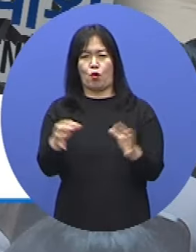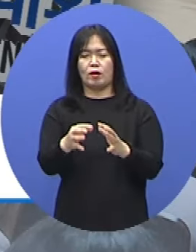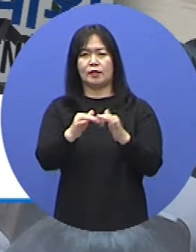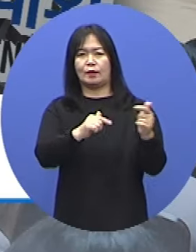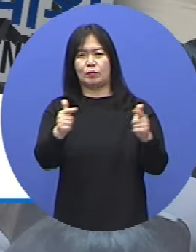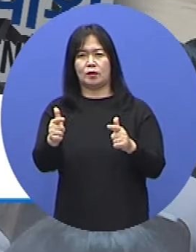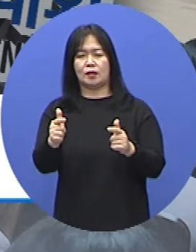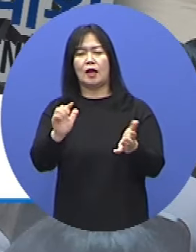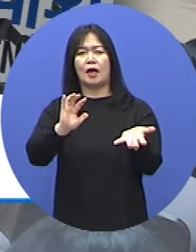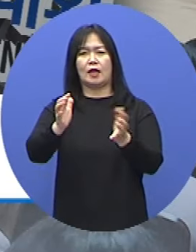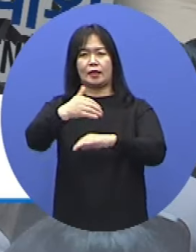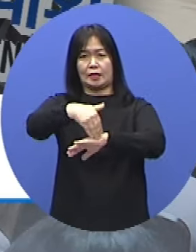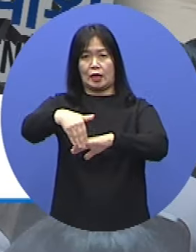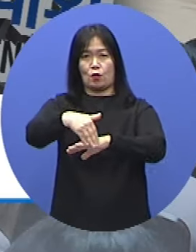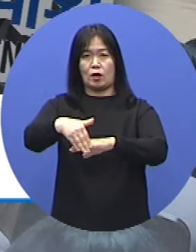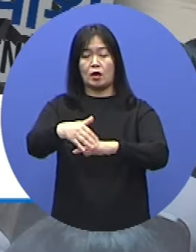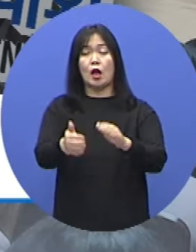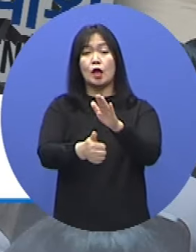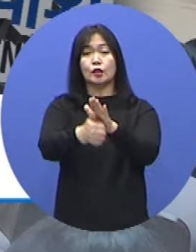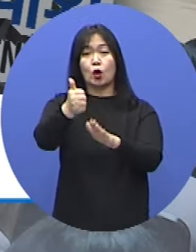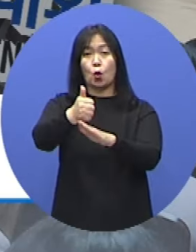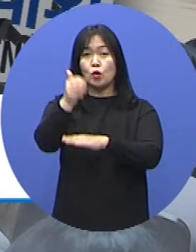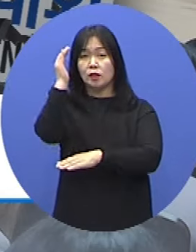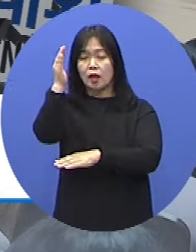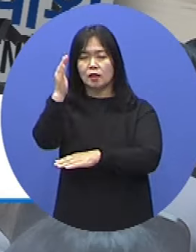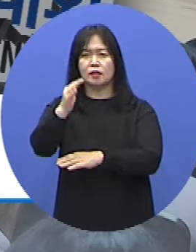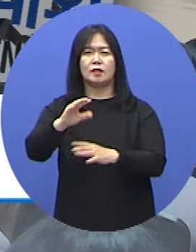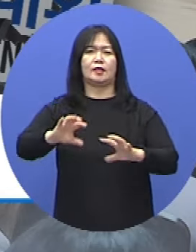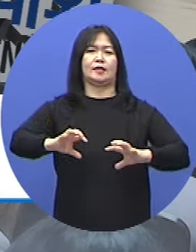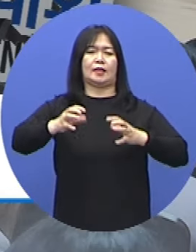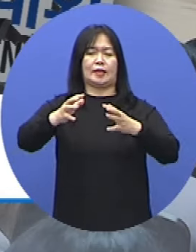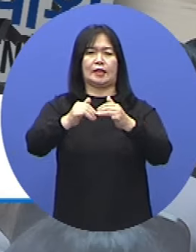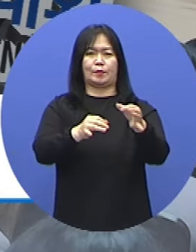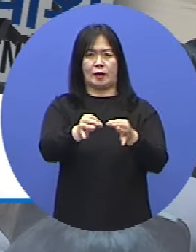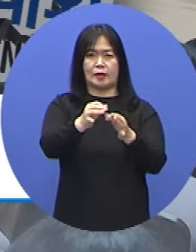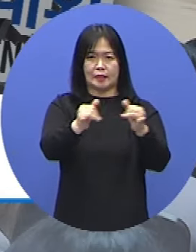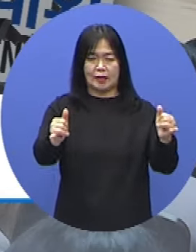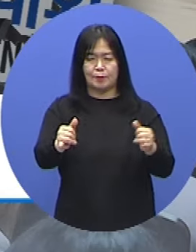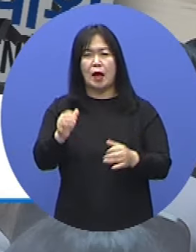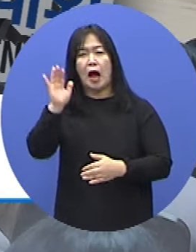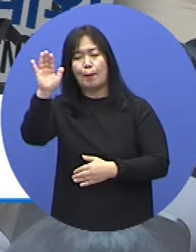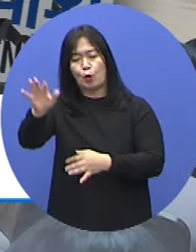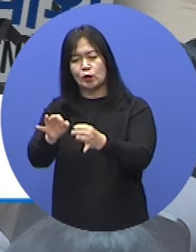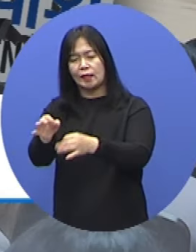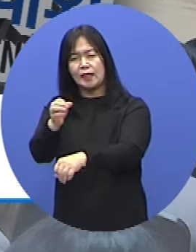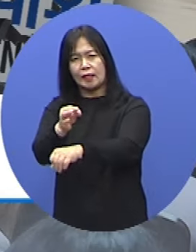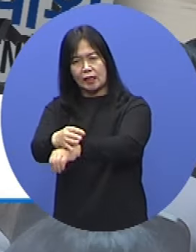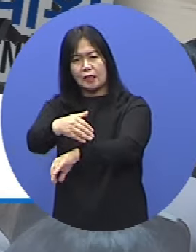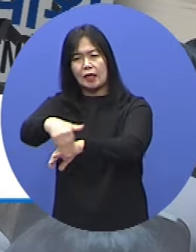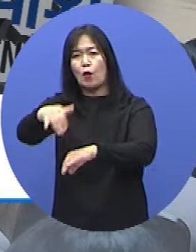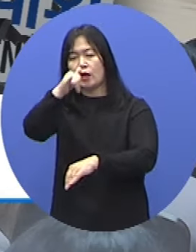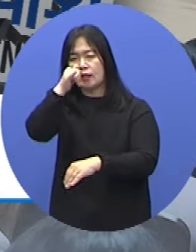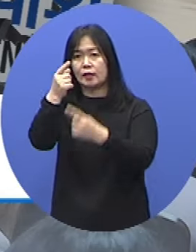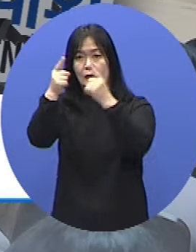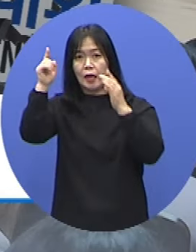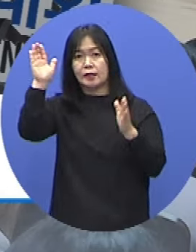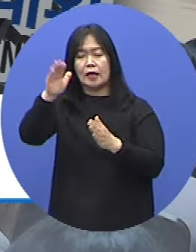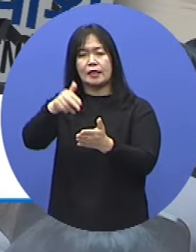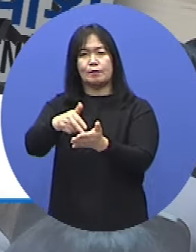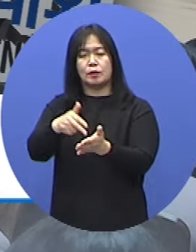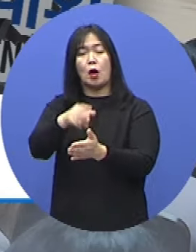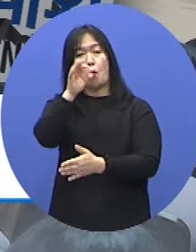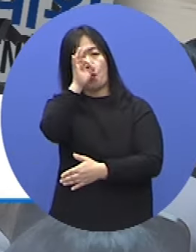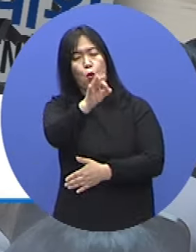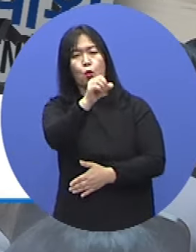예정입니다 이들의 성공 스토리는 세계를 누비는 기업인이나 상공인을 꿈꾸고 있는 돈의 대학생들에게도 좋은